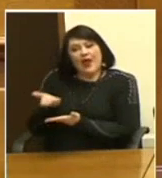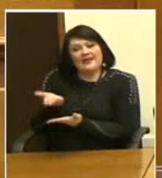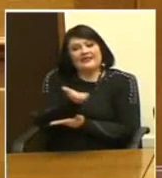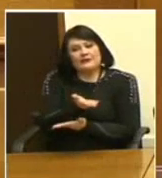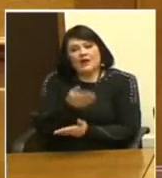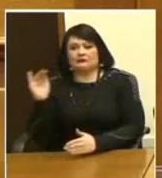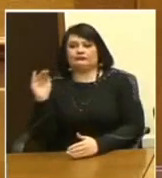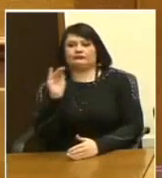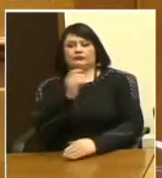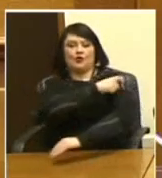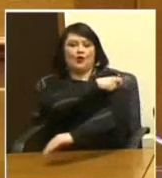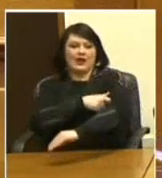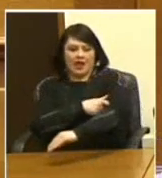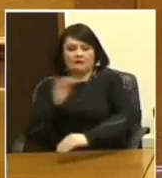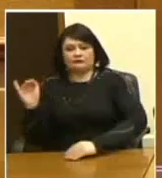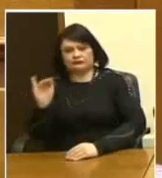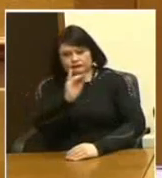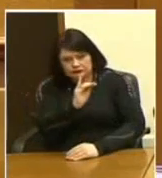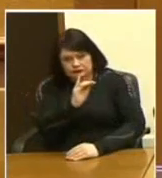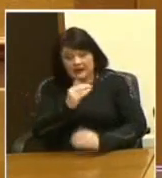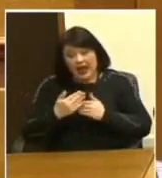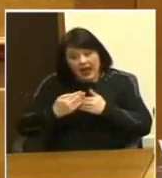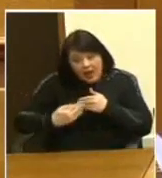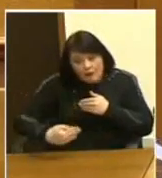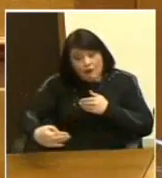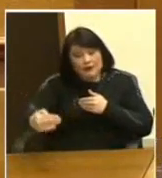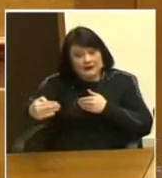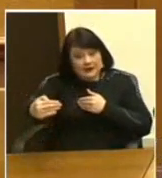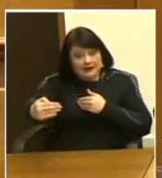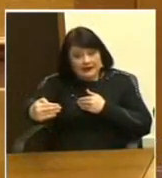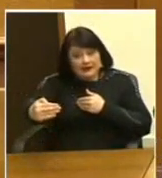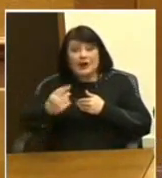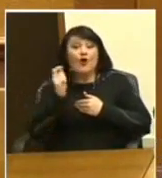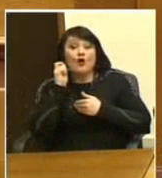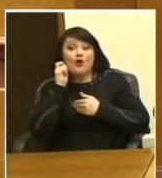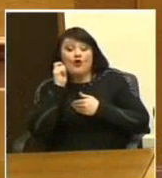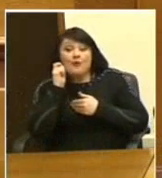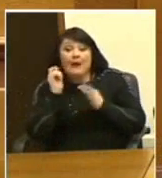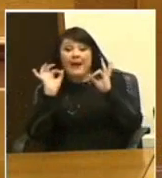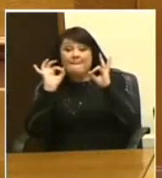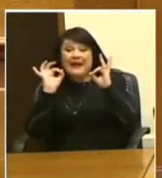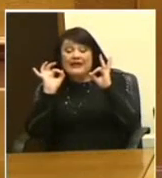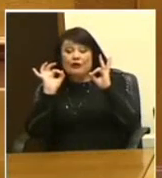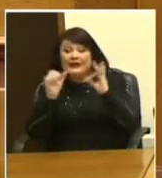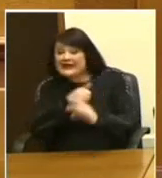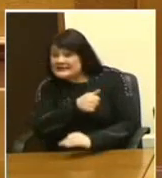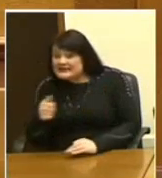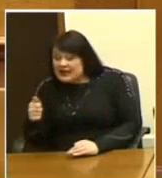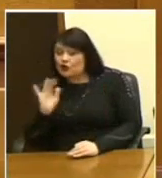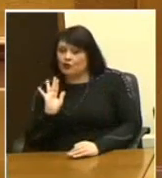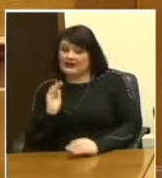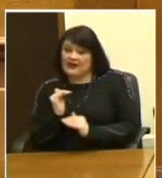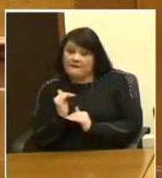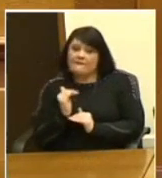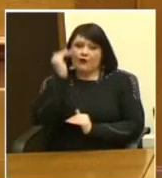του Οργανισμού Ηνωμένων Εθνών, προκειμένου από εδώ και στο εξής να μην τους αποκαλούν ως Μακεδονία, αλλά να τους αποκαλούν ως Βόρεια